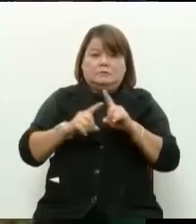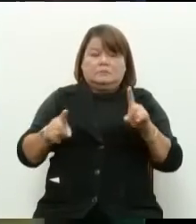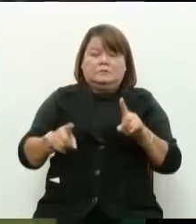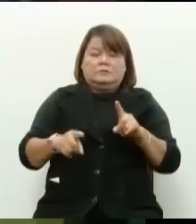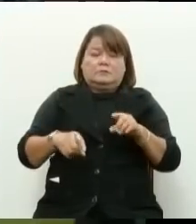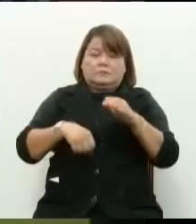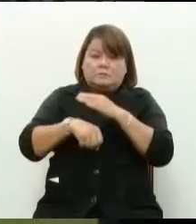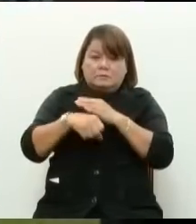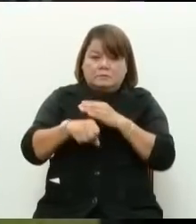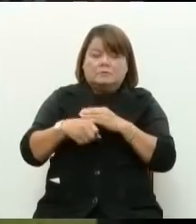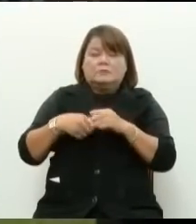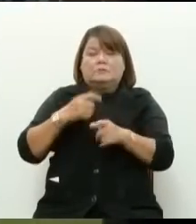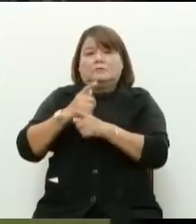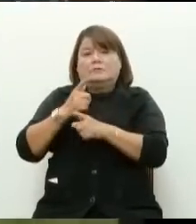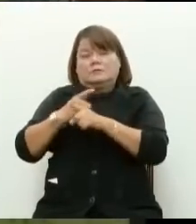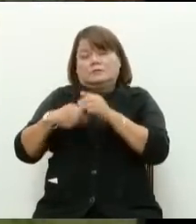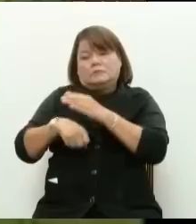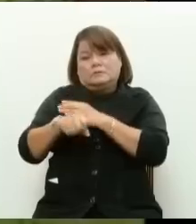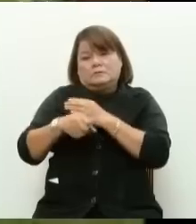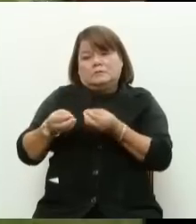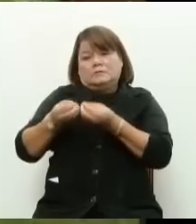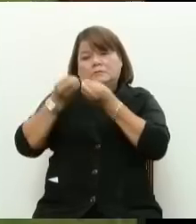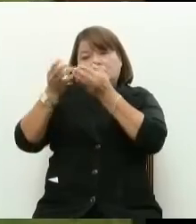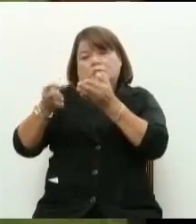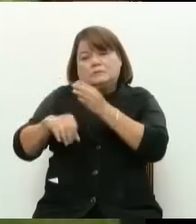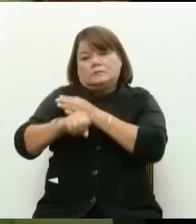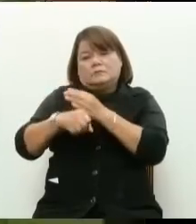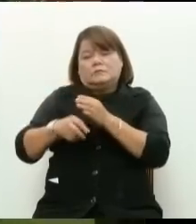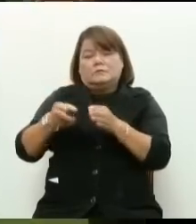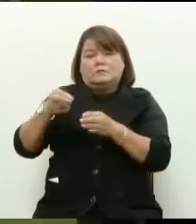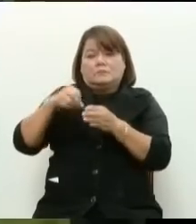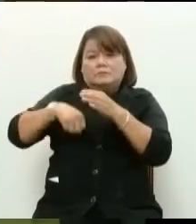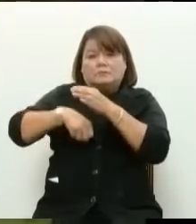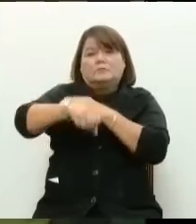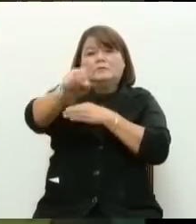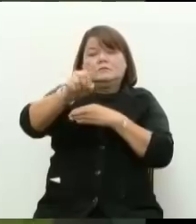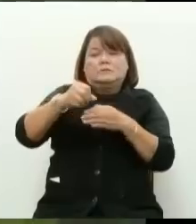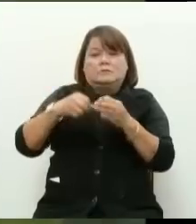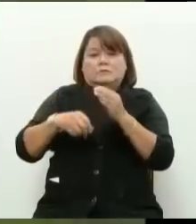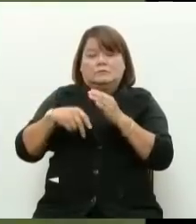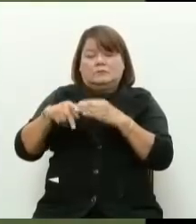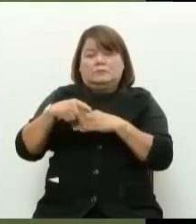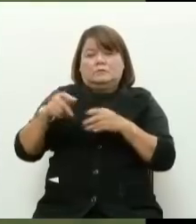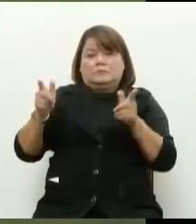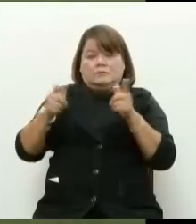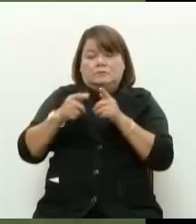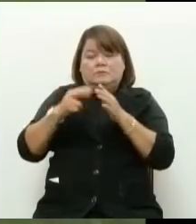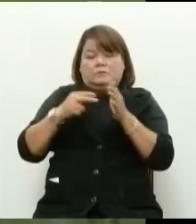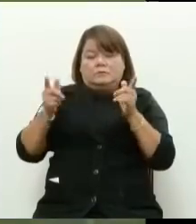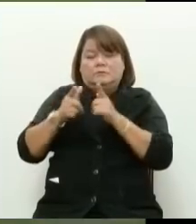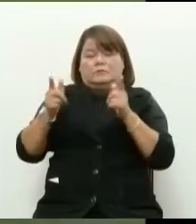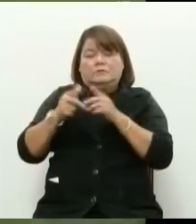ะบอลการเลี้ยงบอลการส่งบอลการยิงประตูการทดสอบการวิ่งระยะสั้นและการเล่นเป็น